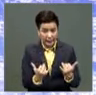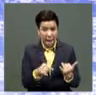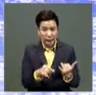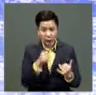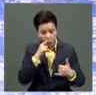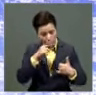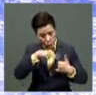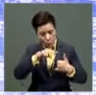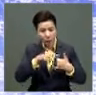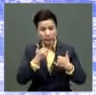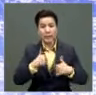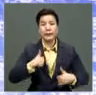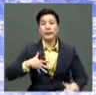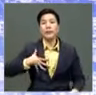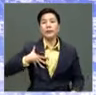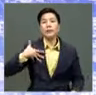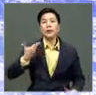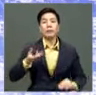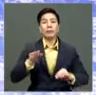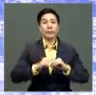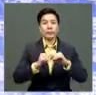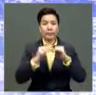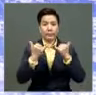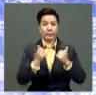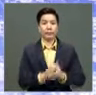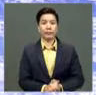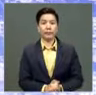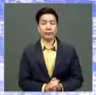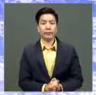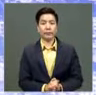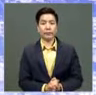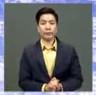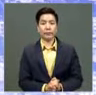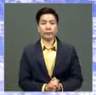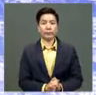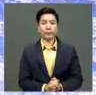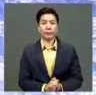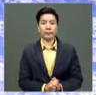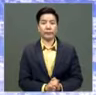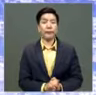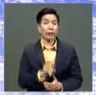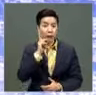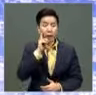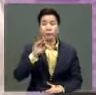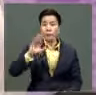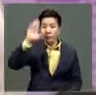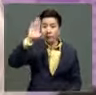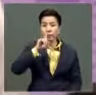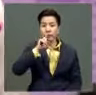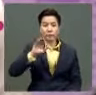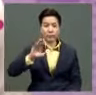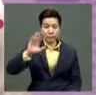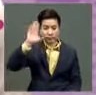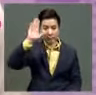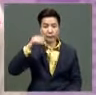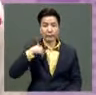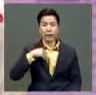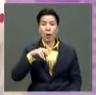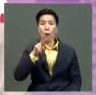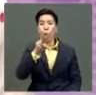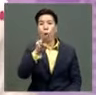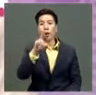ตรวจก็จะทำให้ท่านสบายใจยิ่งขึ้นครับกับผม ครับมีคำถามจากสื่อมวลชนเพิ่มเติมไหม ครับครับอรชัยนะครับจากVoice